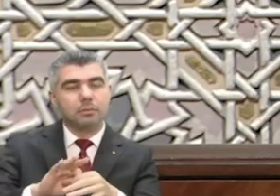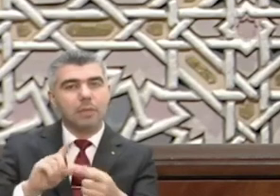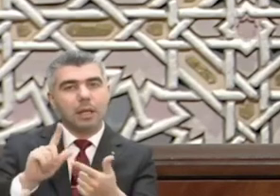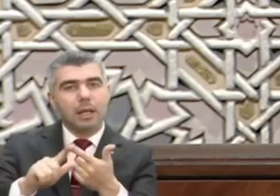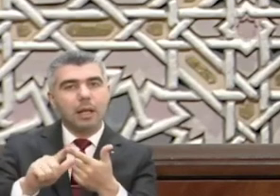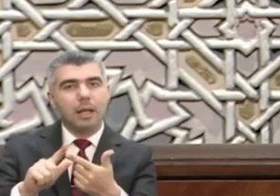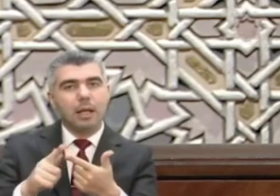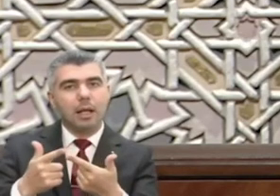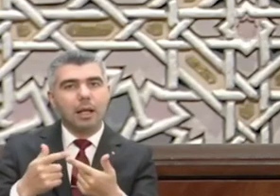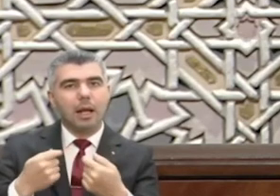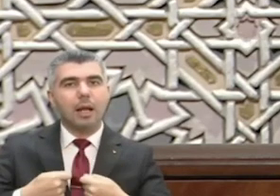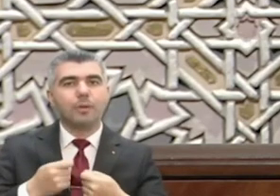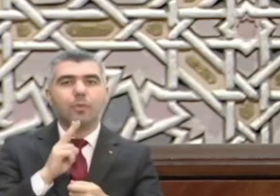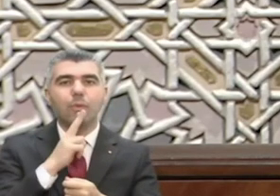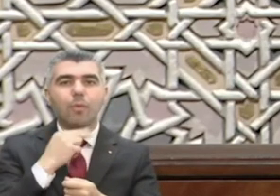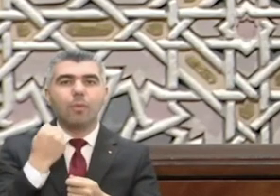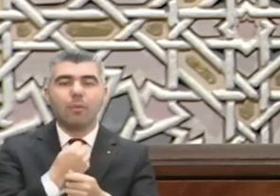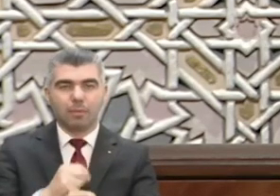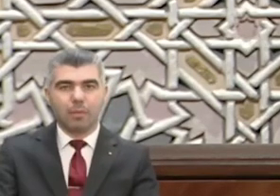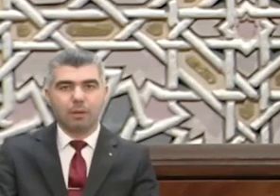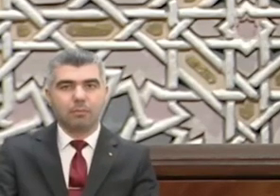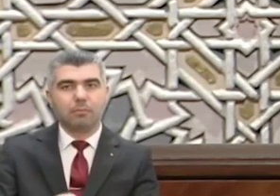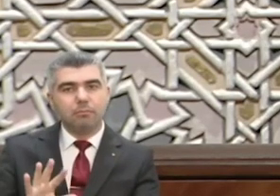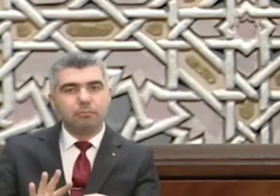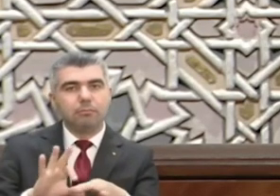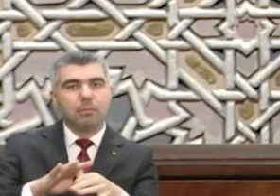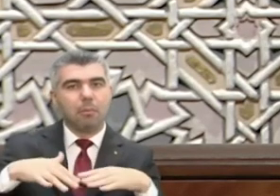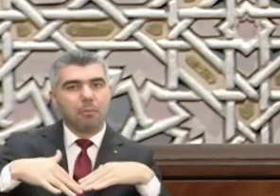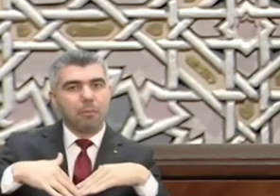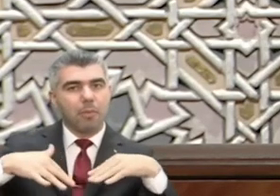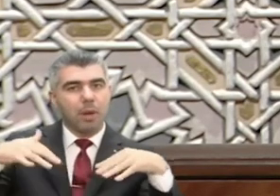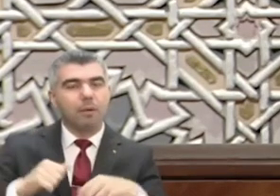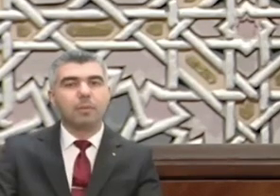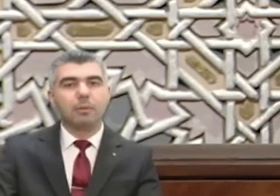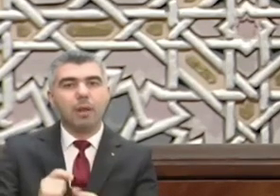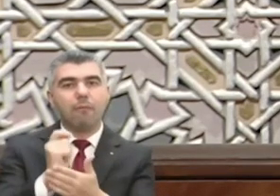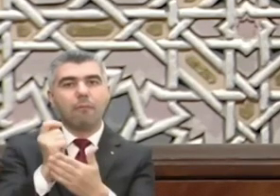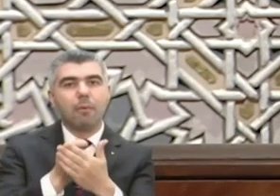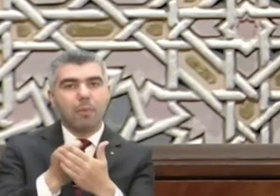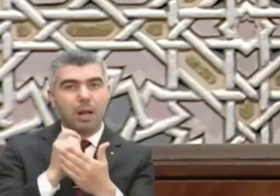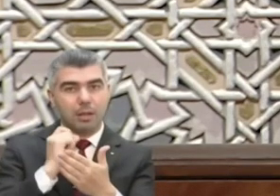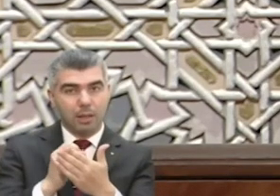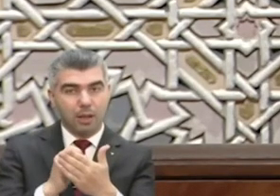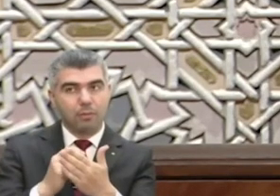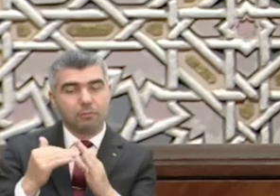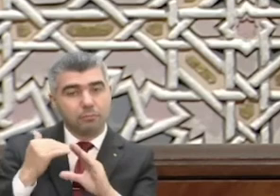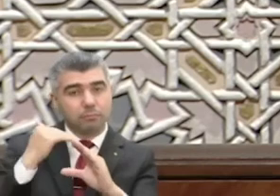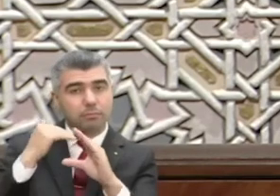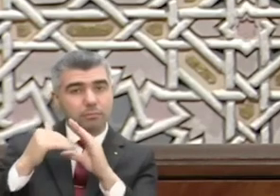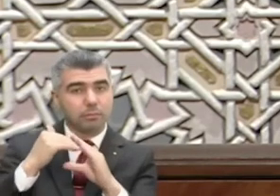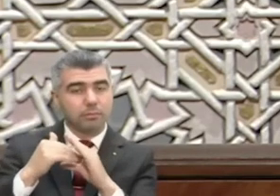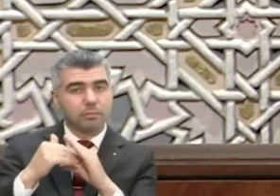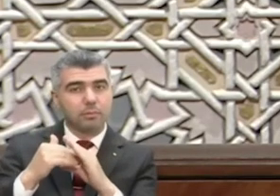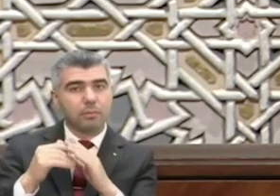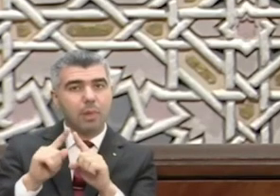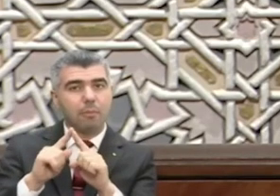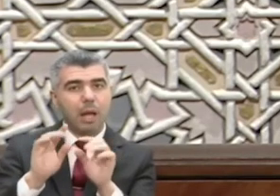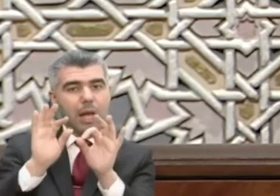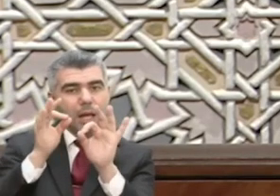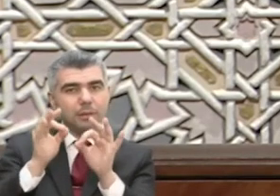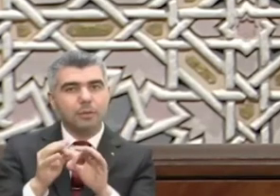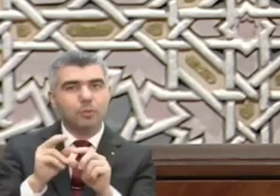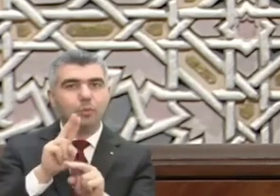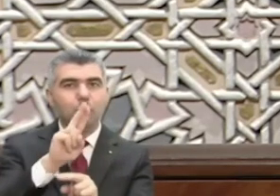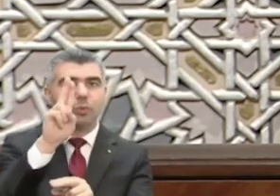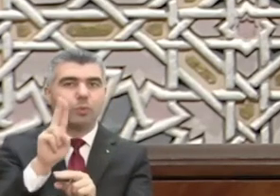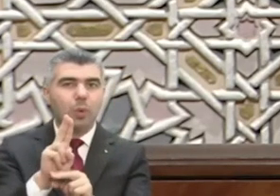رئيس الحكومة المكلف بالعلاقات مع البرلمان برسالة يلتمس من خلالها إعادة ترتيب الأسئلة